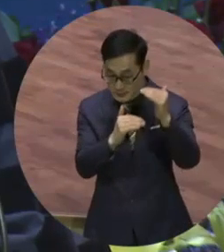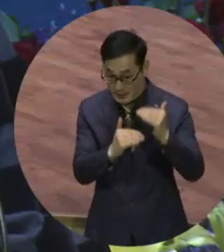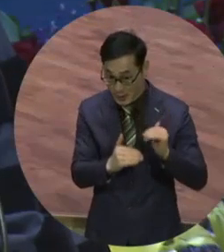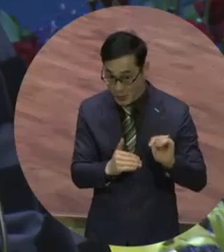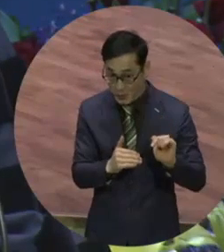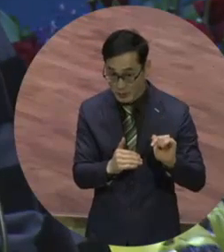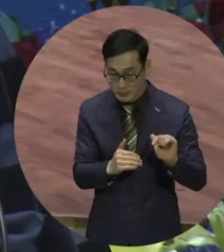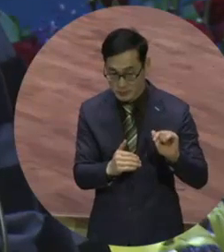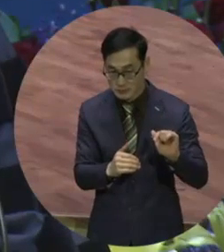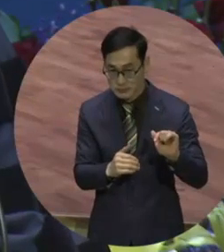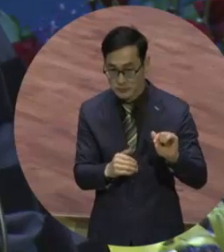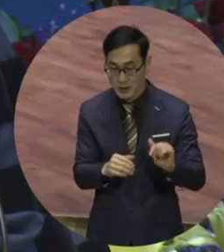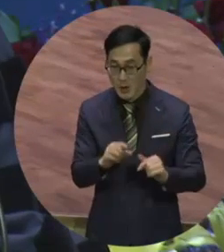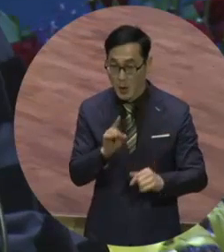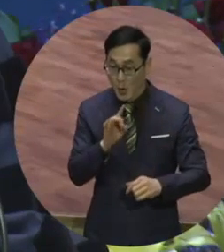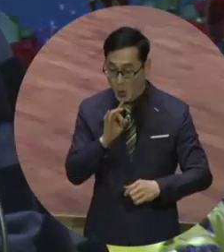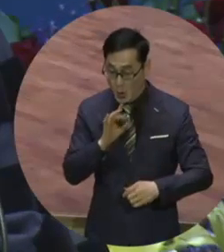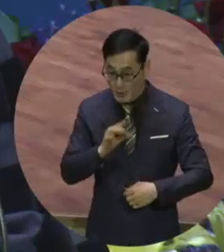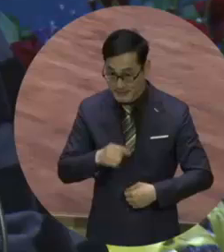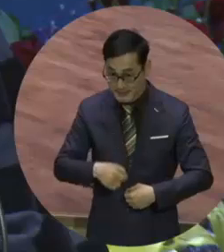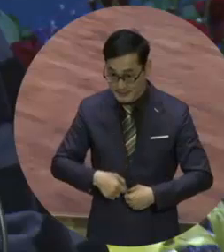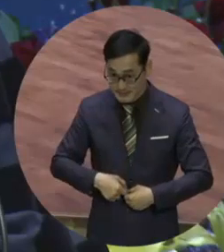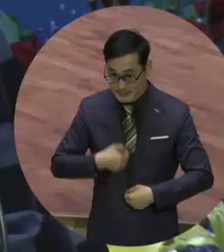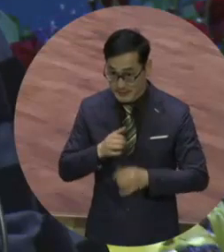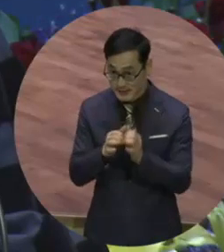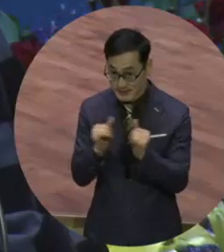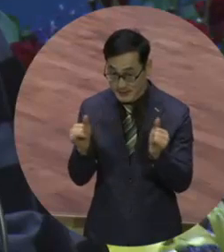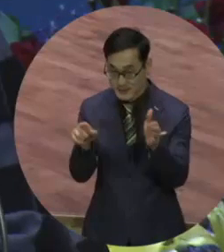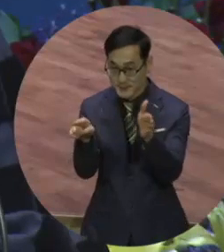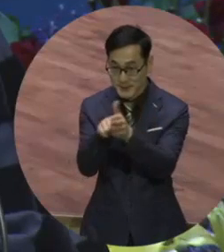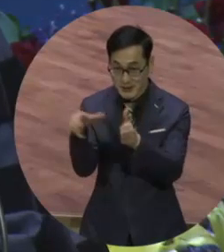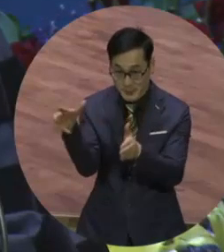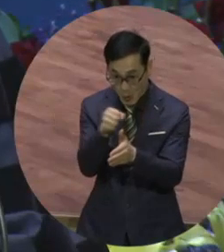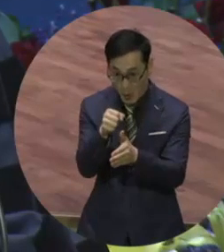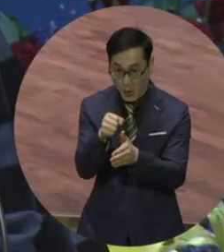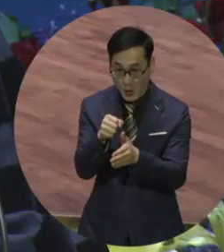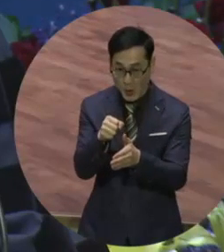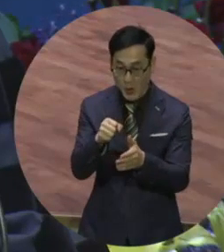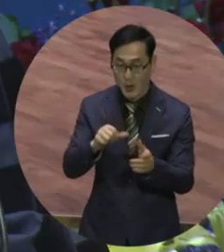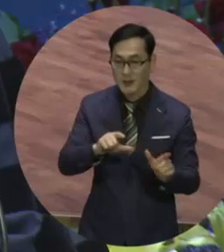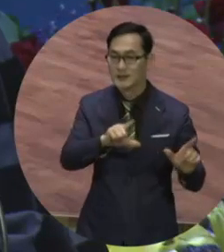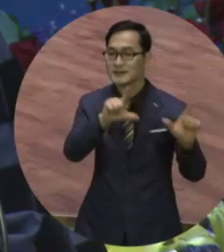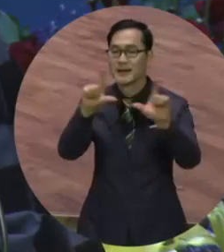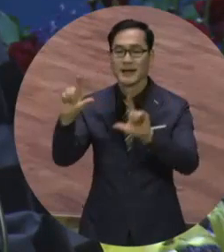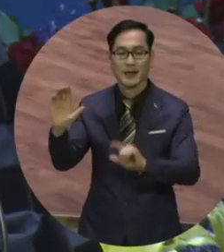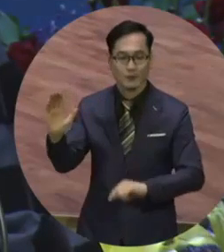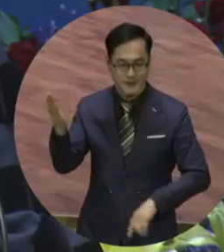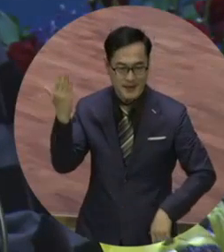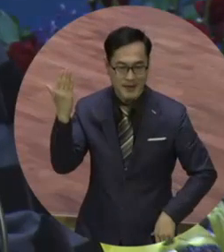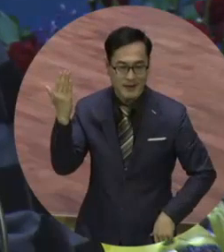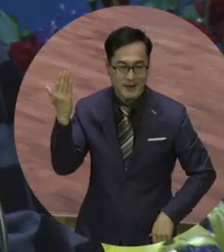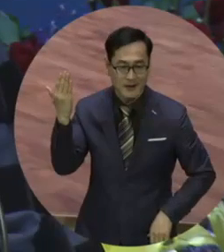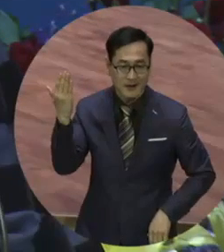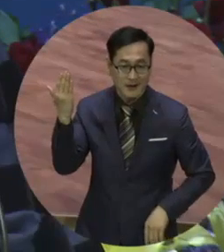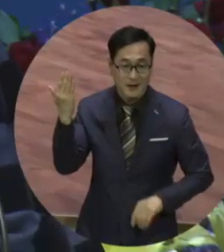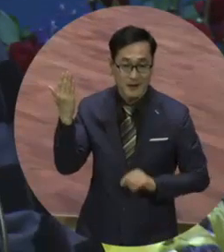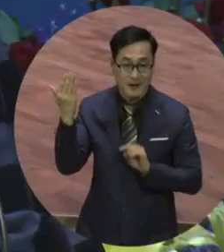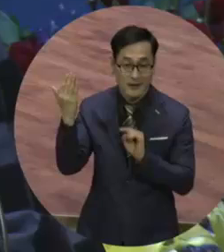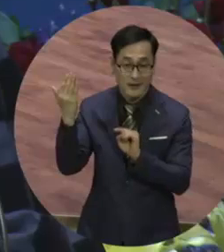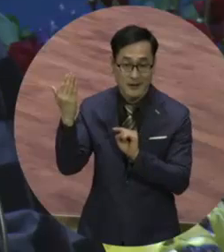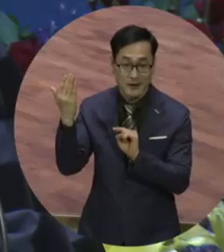오직 의인은 믿음으로 말미암아 살리라. 아주 중요한 말씀이에요.